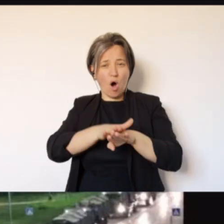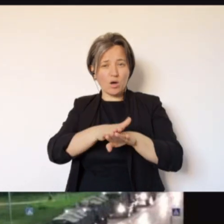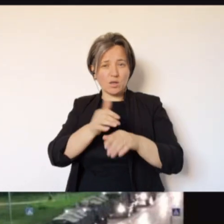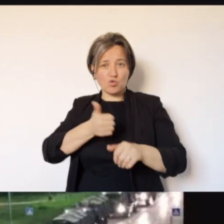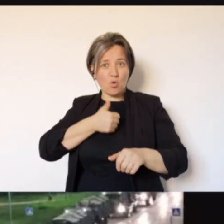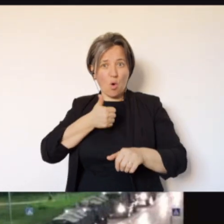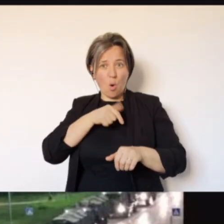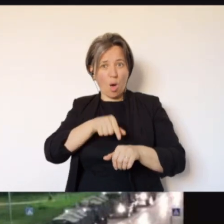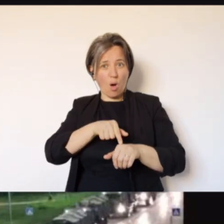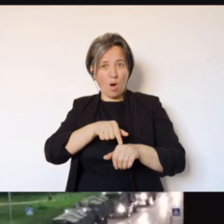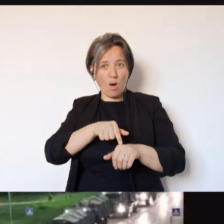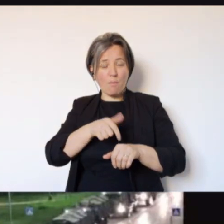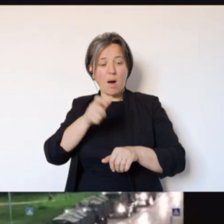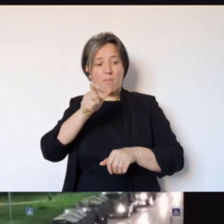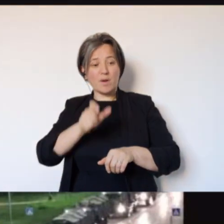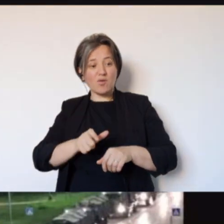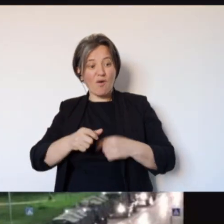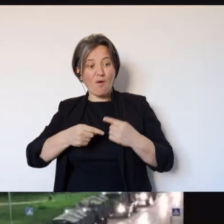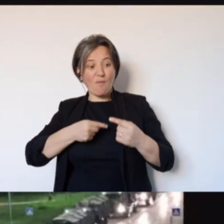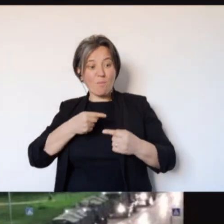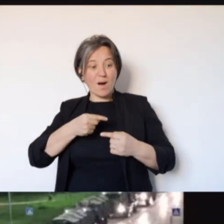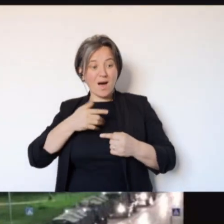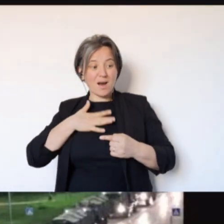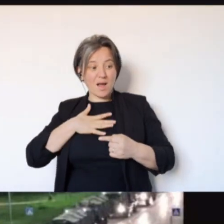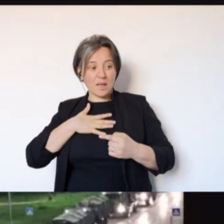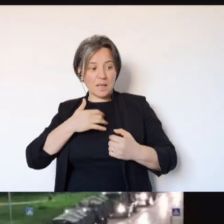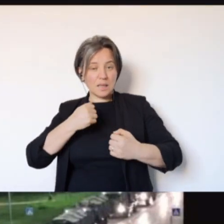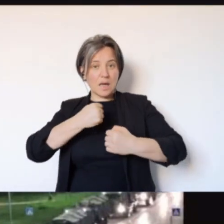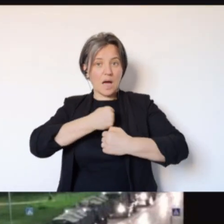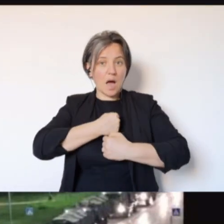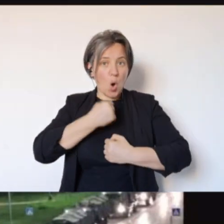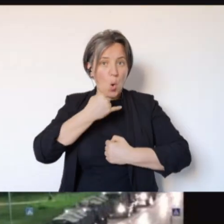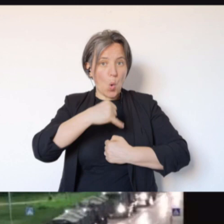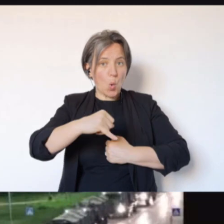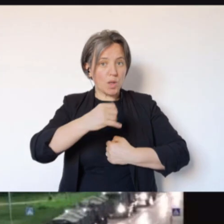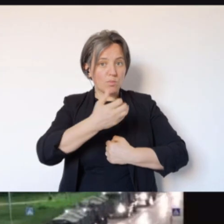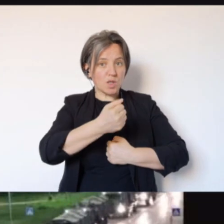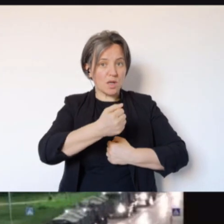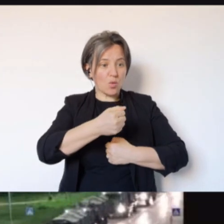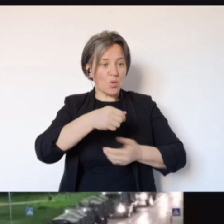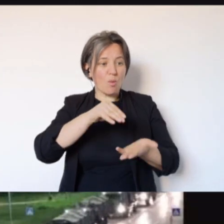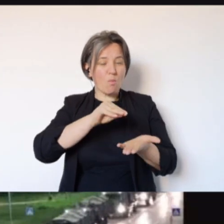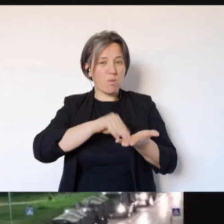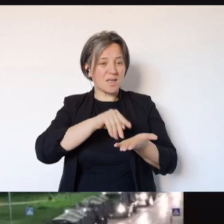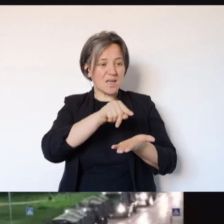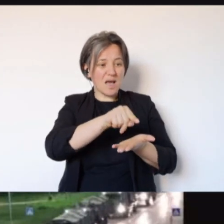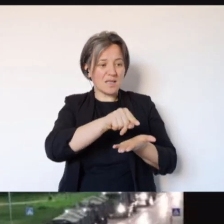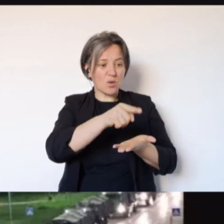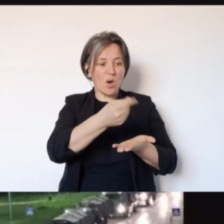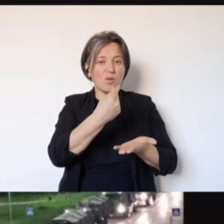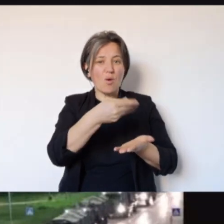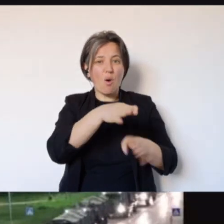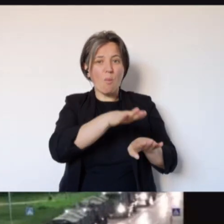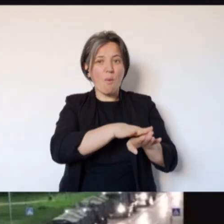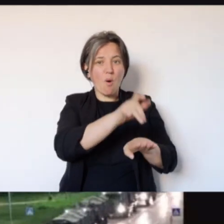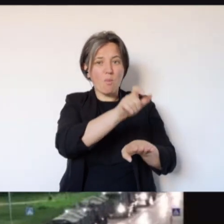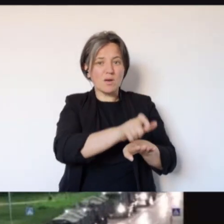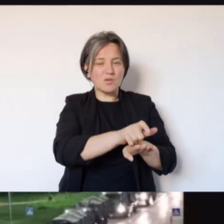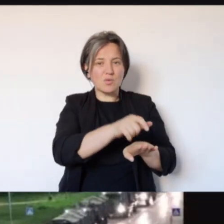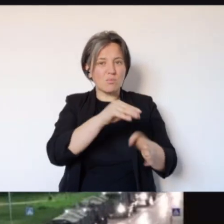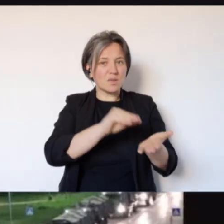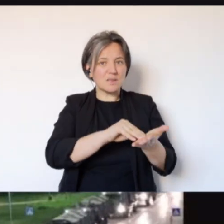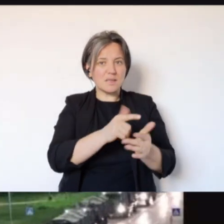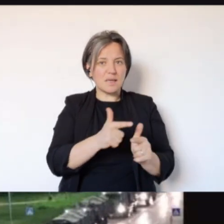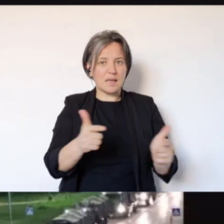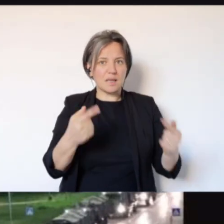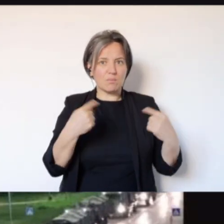resta non aver abbracciato chi se n'è andato, non essere stato lì nel momento in cui andava